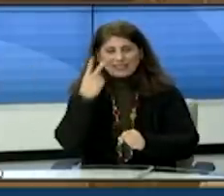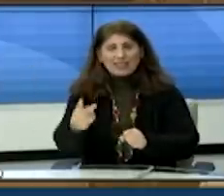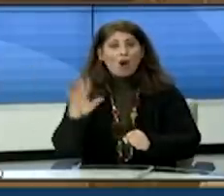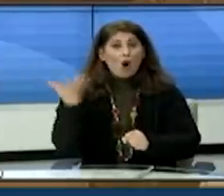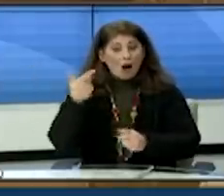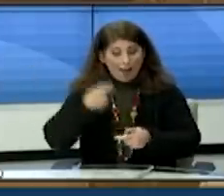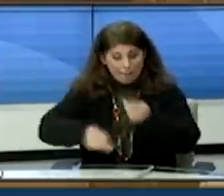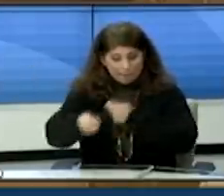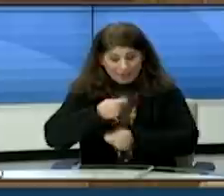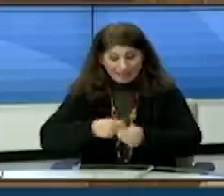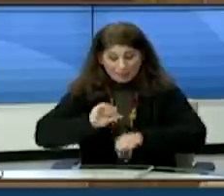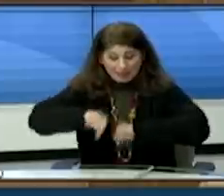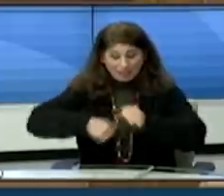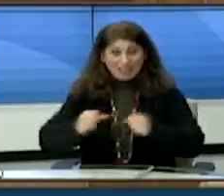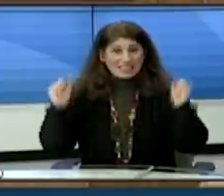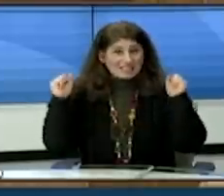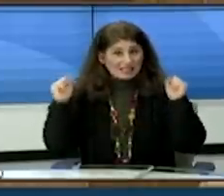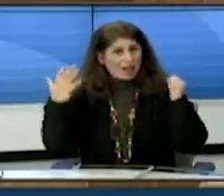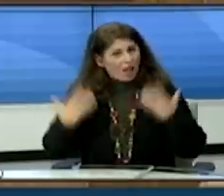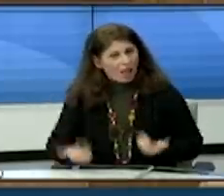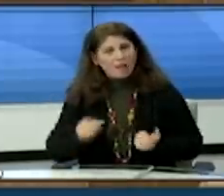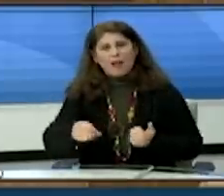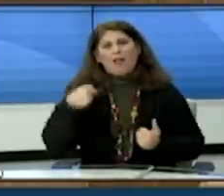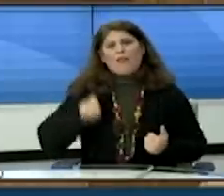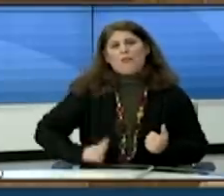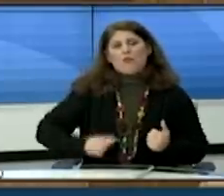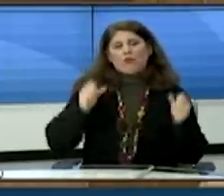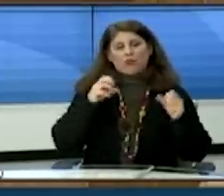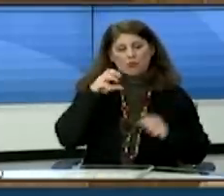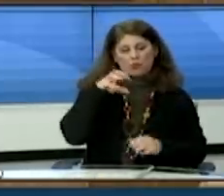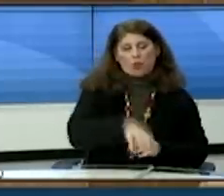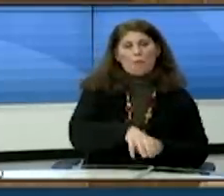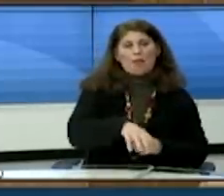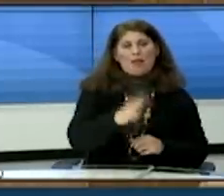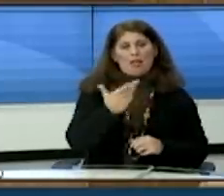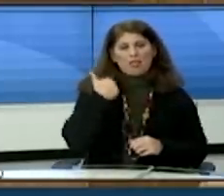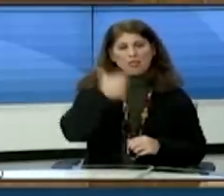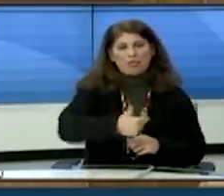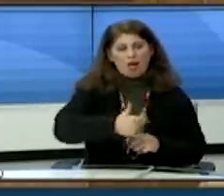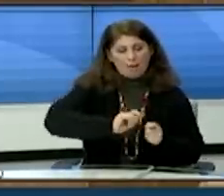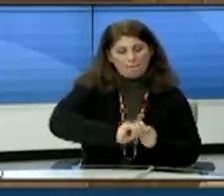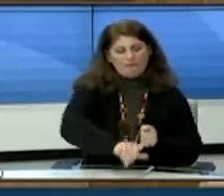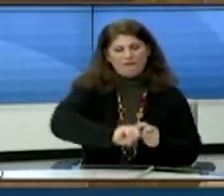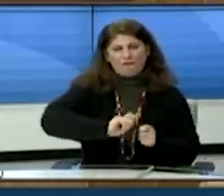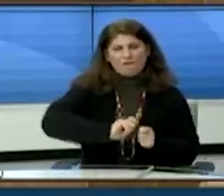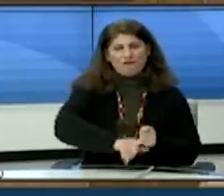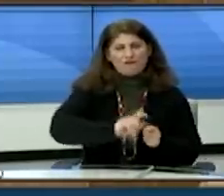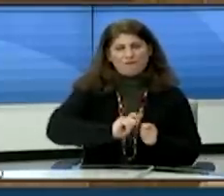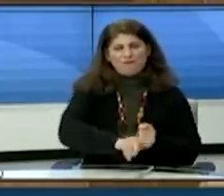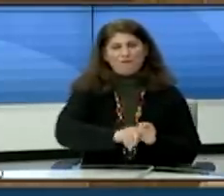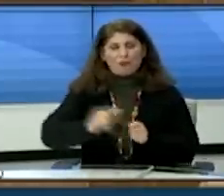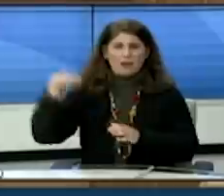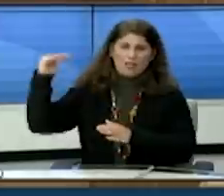επιχειρηματική ιδιωτική δράση στην υγεία, τόσο ο δημόσιος τομέας θα υπονομεύεται και θα